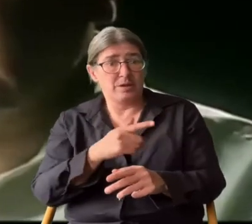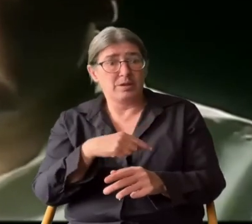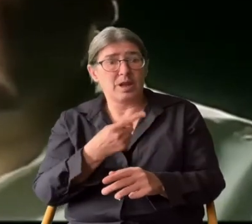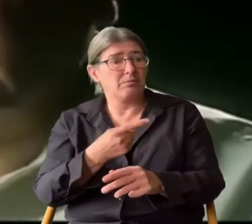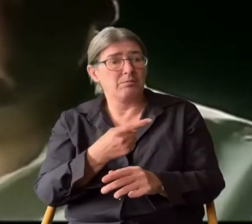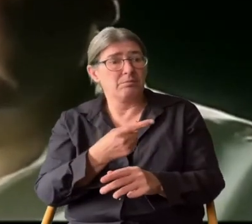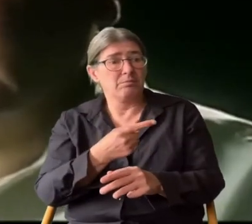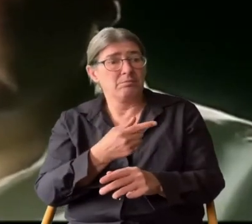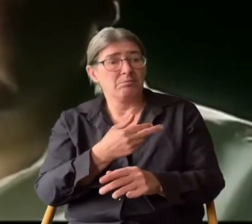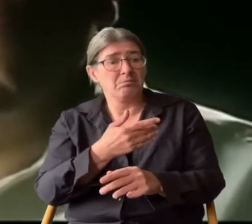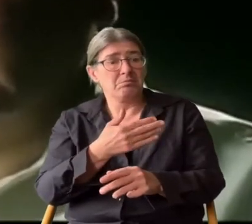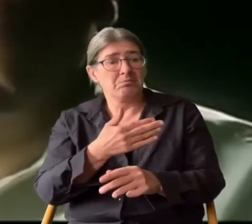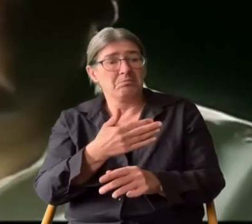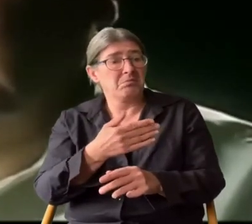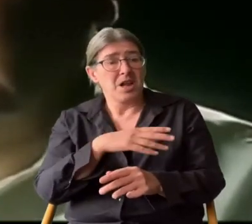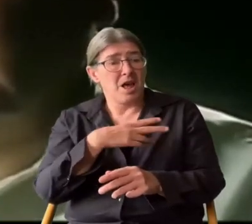Und dann dauert es nicht lange und er war still.